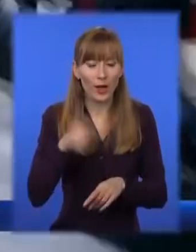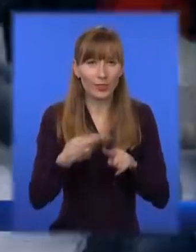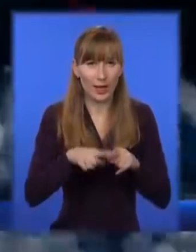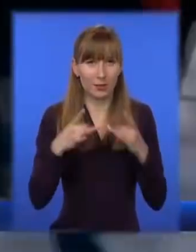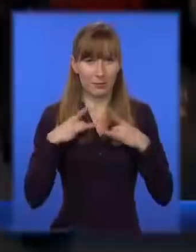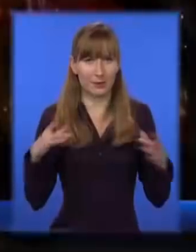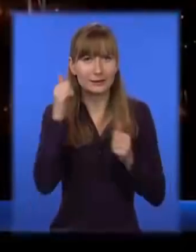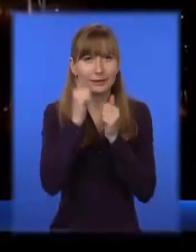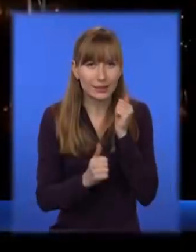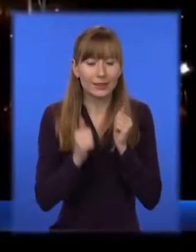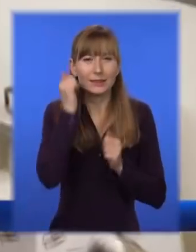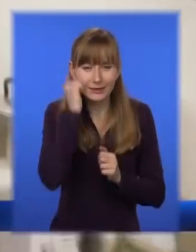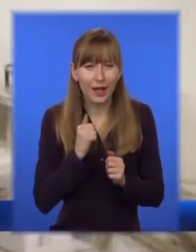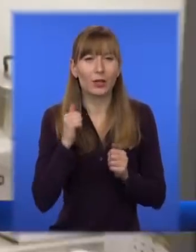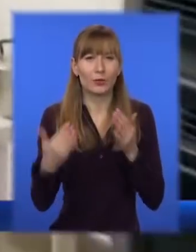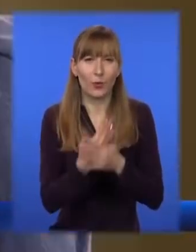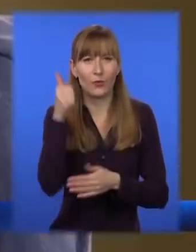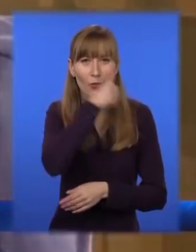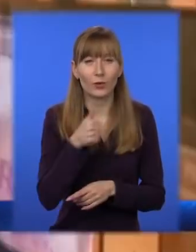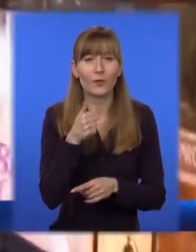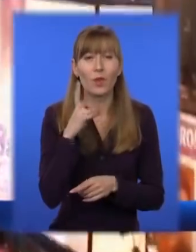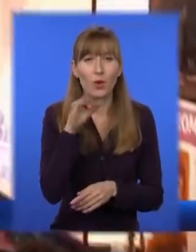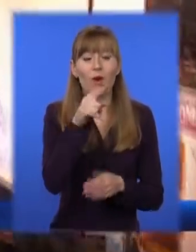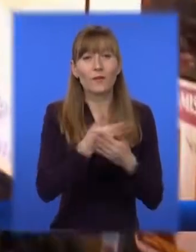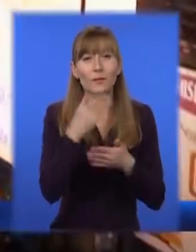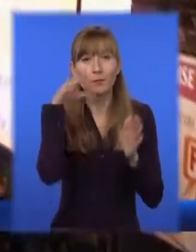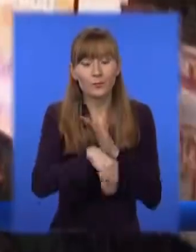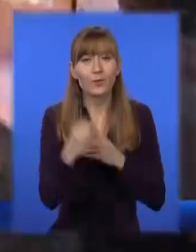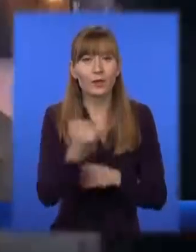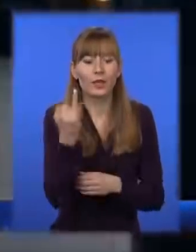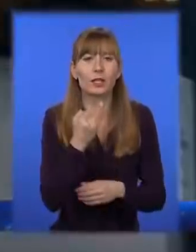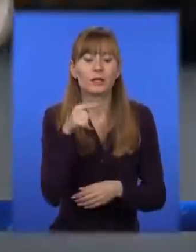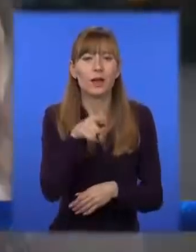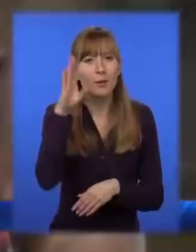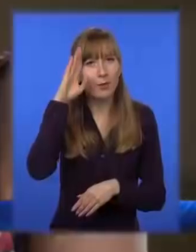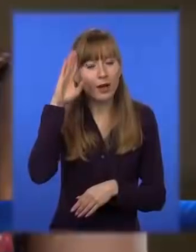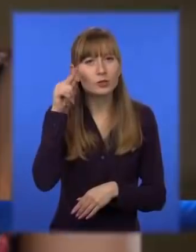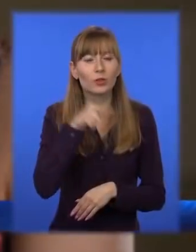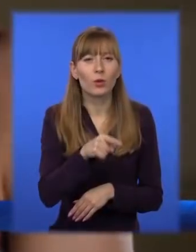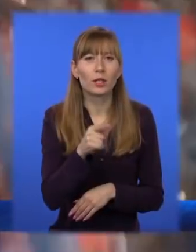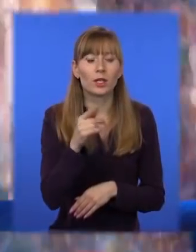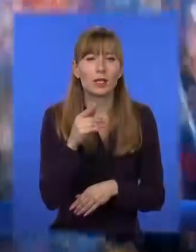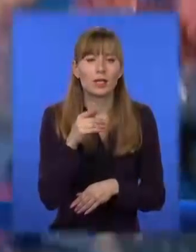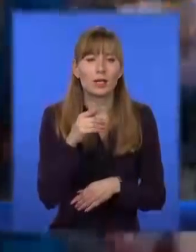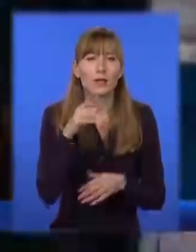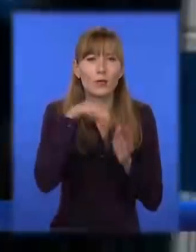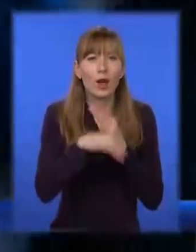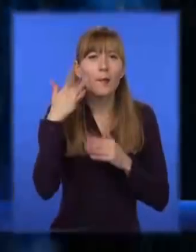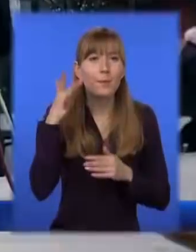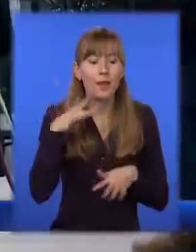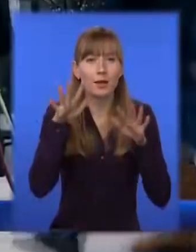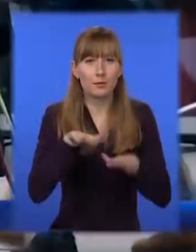Східній Європі є таке свято. Та у фільмі закладений інший сенс. Герої сюжету – мешканці міста, яке ніколи не спить –